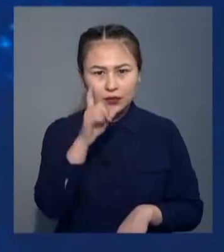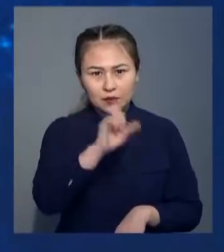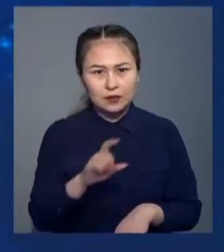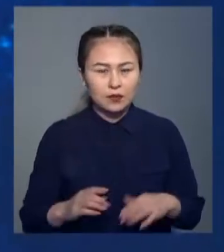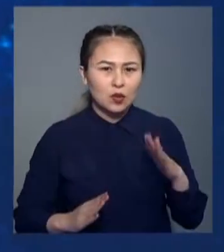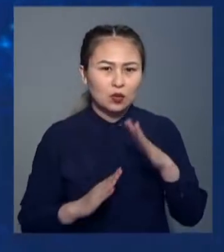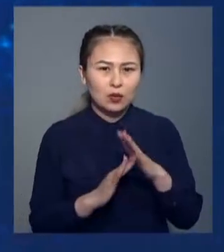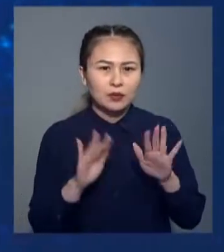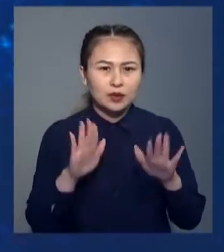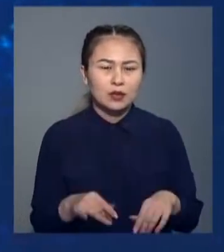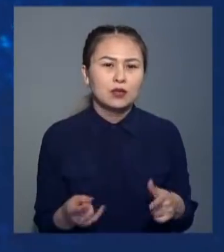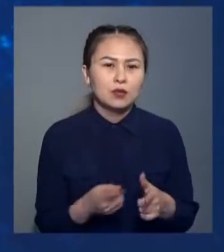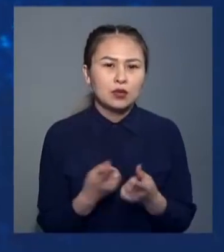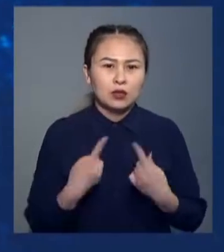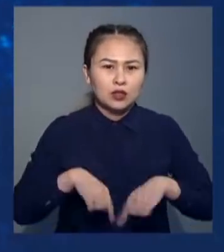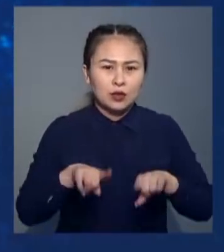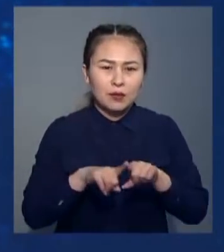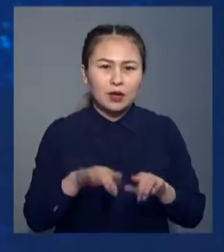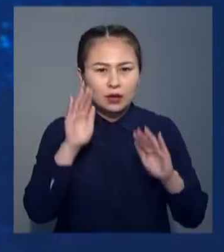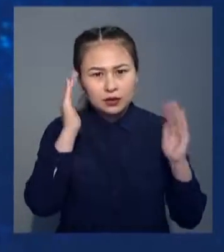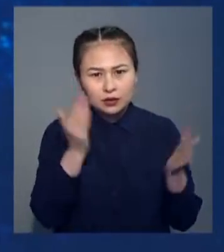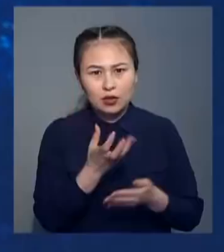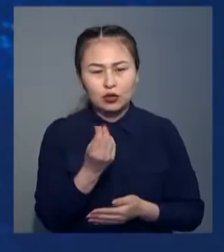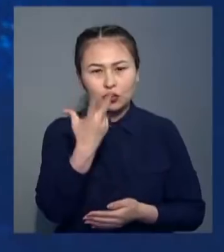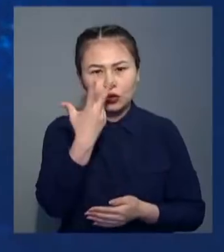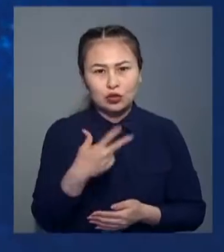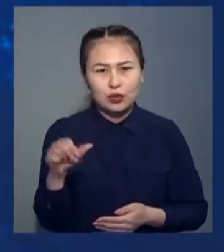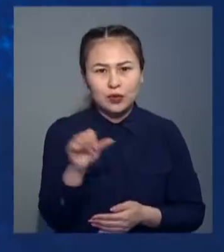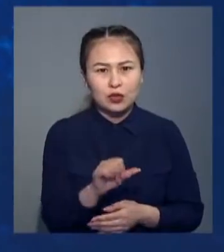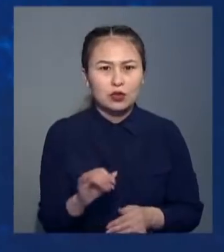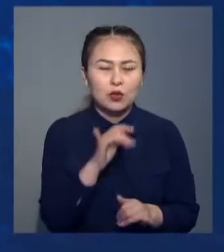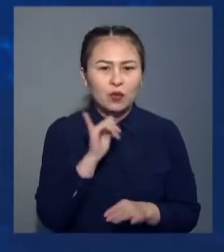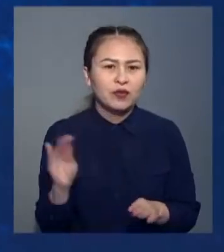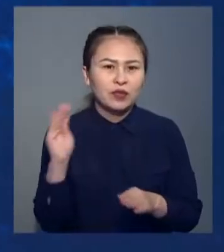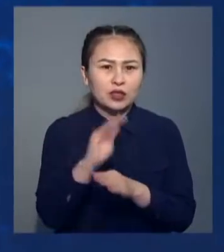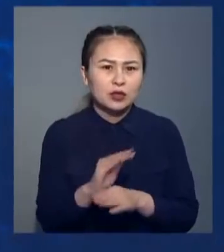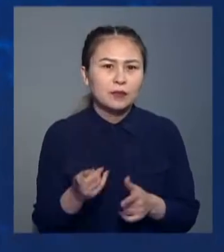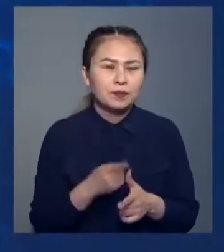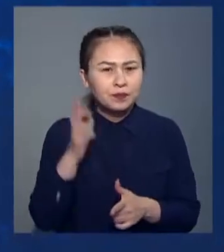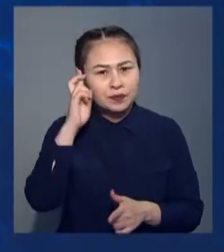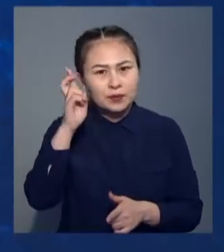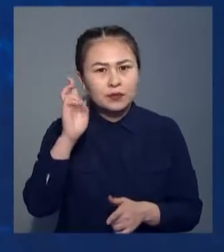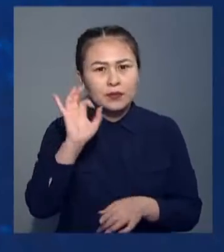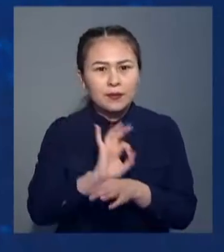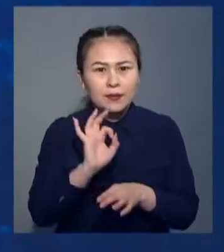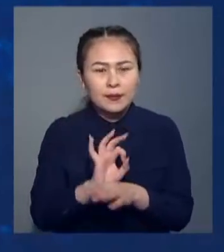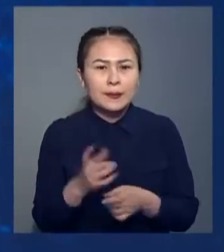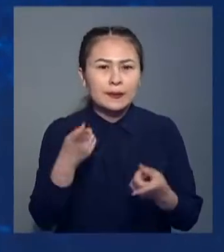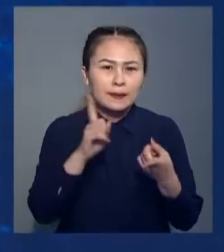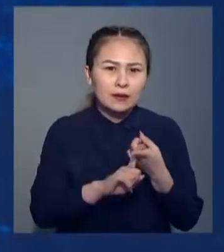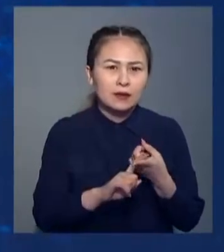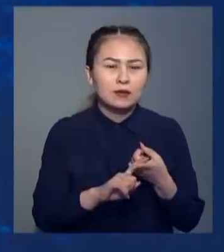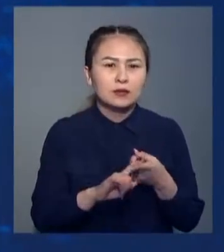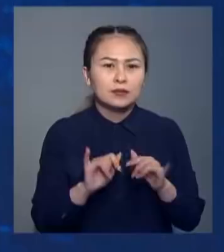жетті. Ел үкіметі індетке қарсы ұйымдастырылған жаппай карантинді тағы 3 аптаға ұзартты. Сондай-ақ, мемлекет індетке байланысты